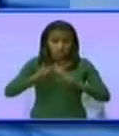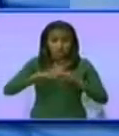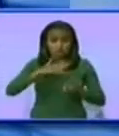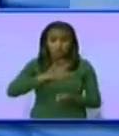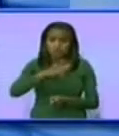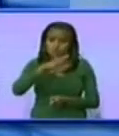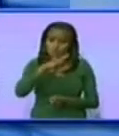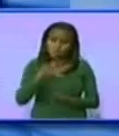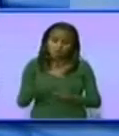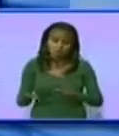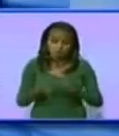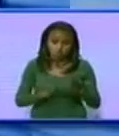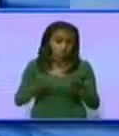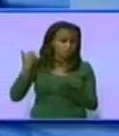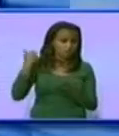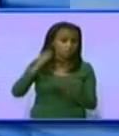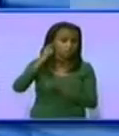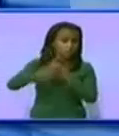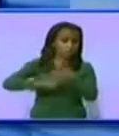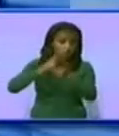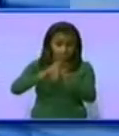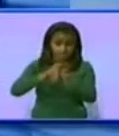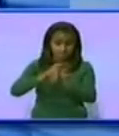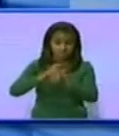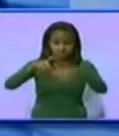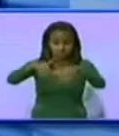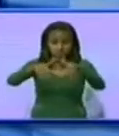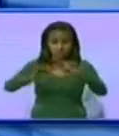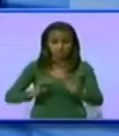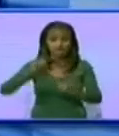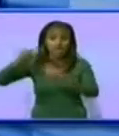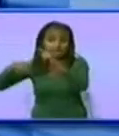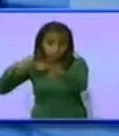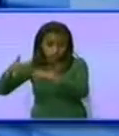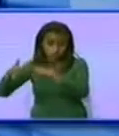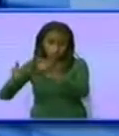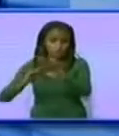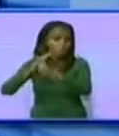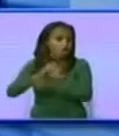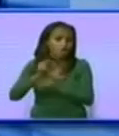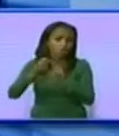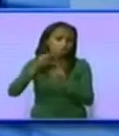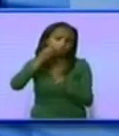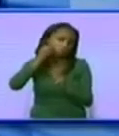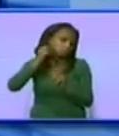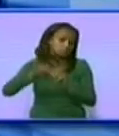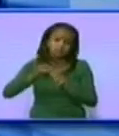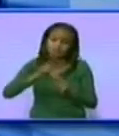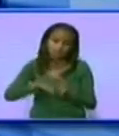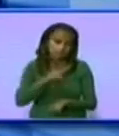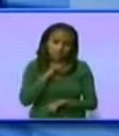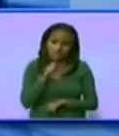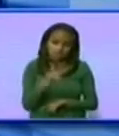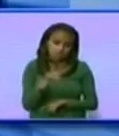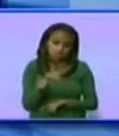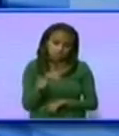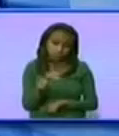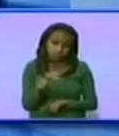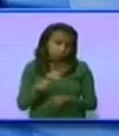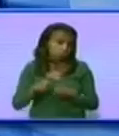አርፈው አጋጣሚ የዛሬ አመት አካባቢ ቀብር ሄዳ አልተመለሰችም ወደ ቤት በዛ